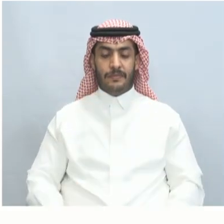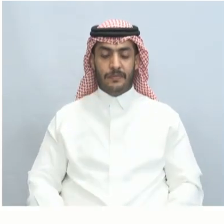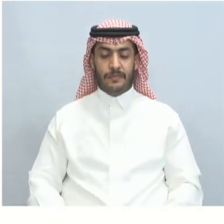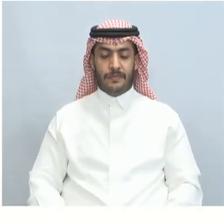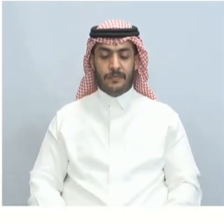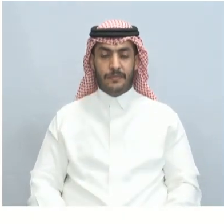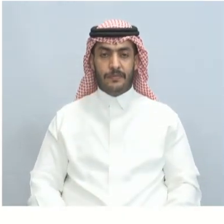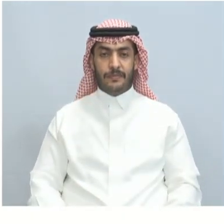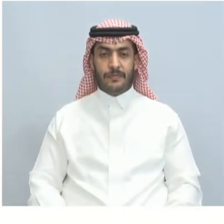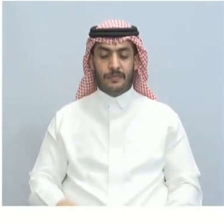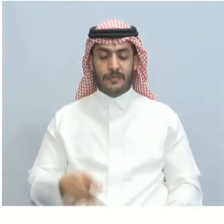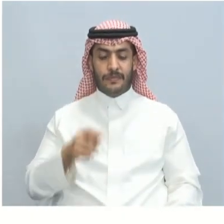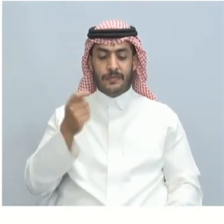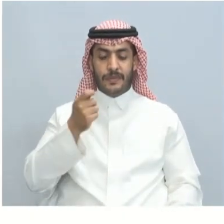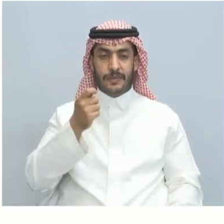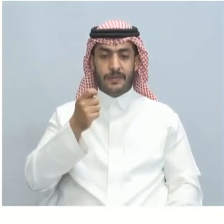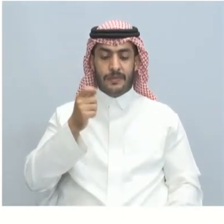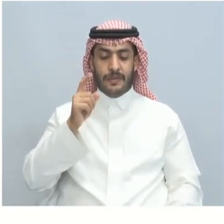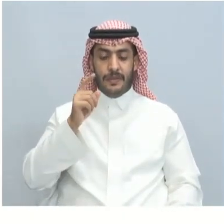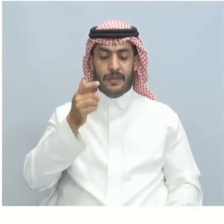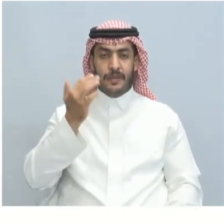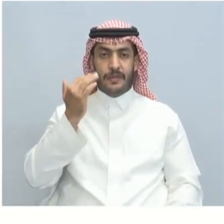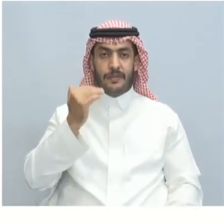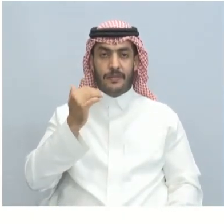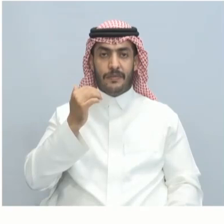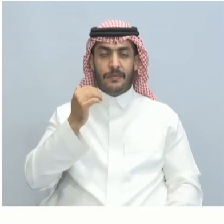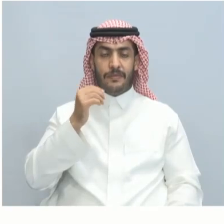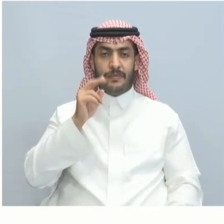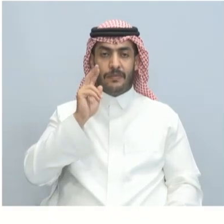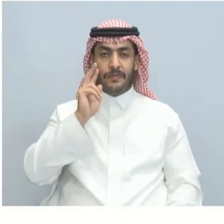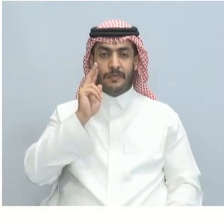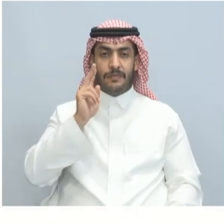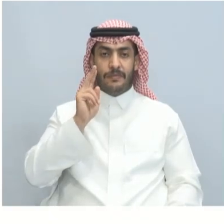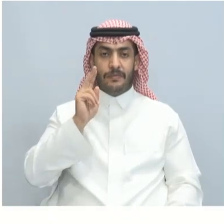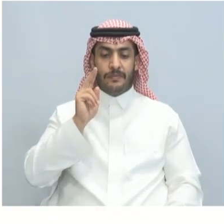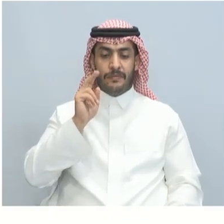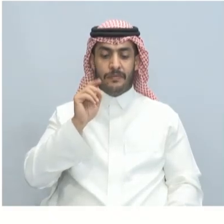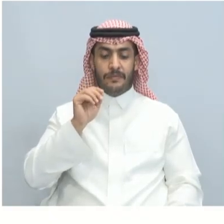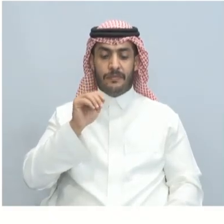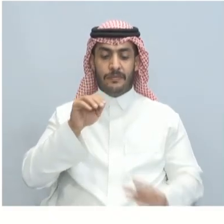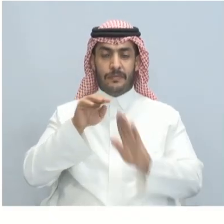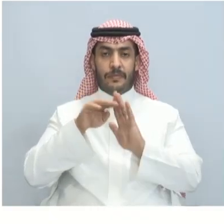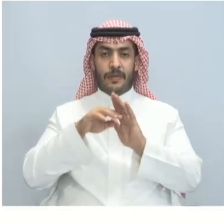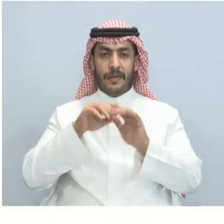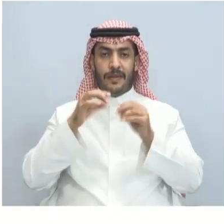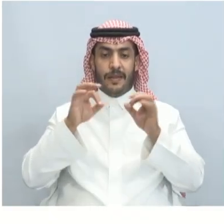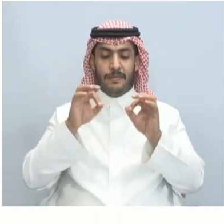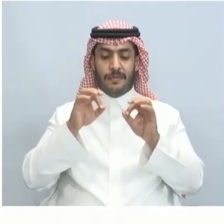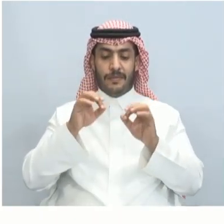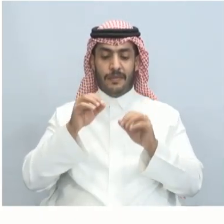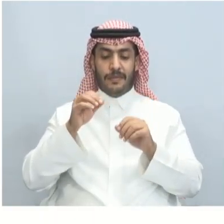الانسحاب نكتب الرؤوس الف شرطه هي 4 وسالب خ ب شرطه هي صفر